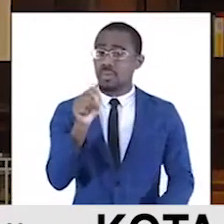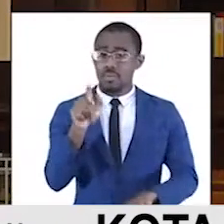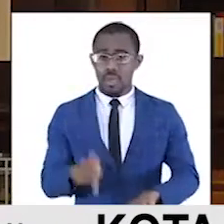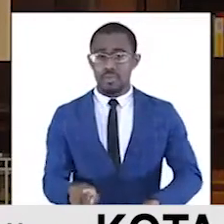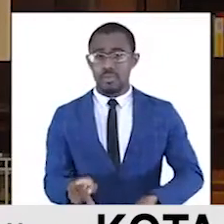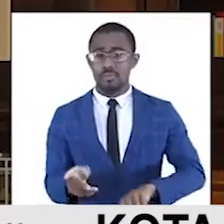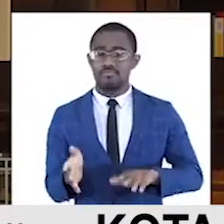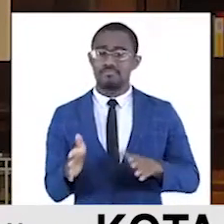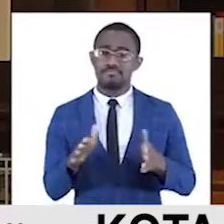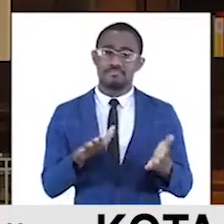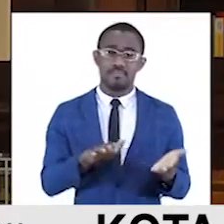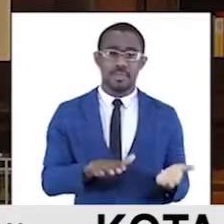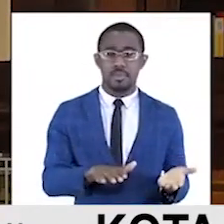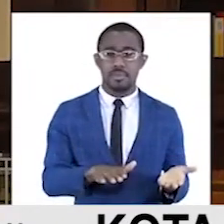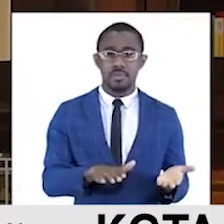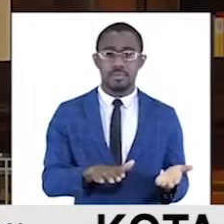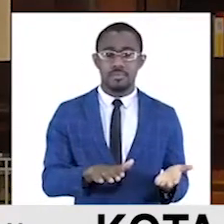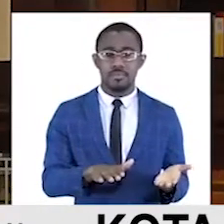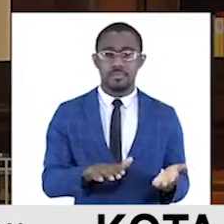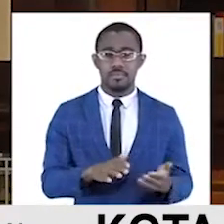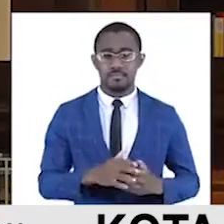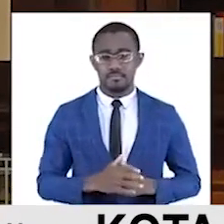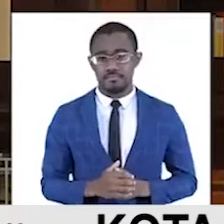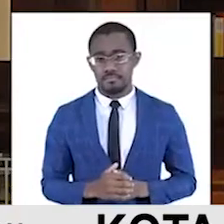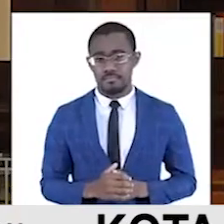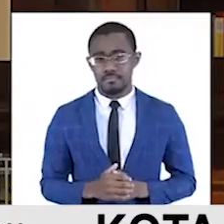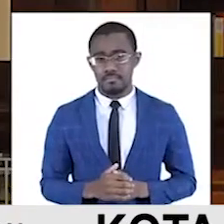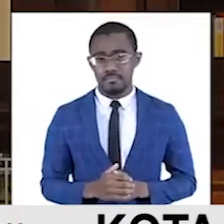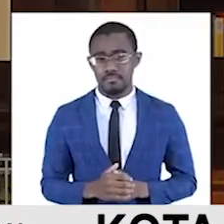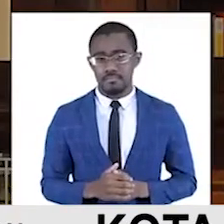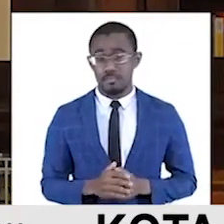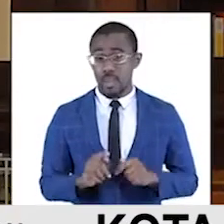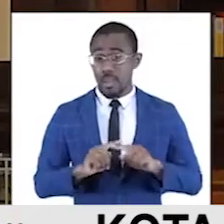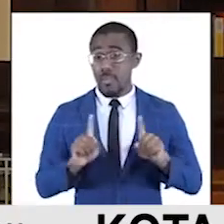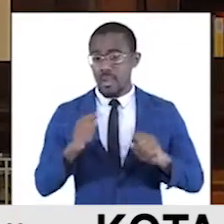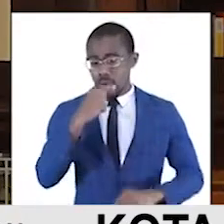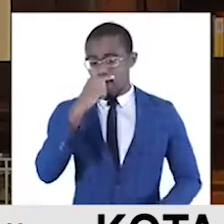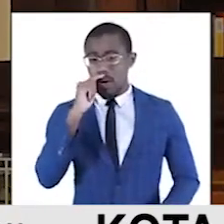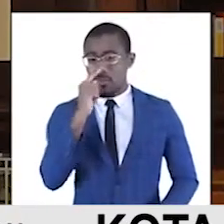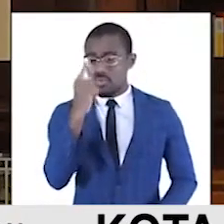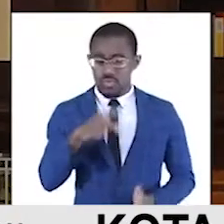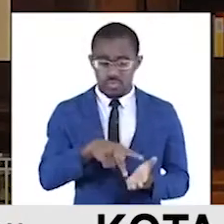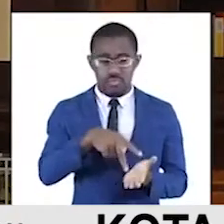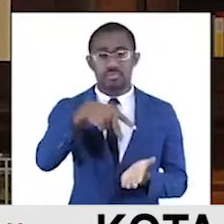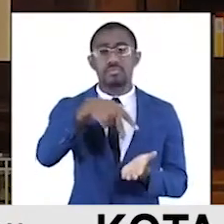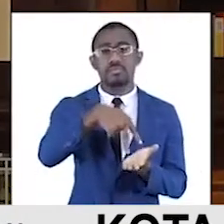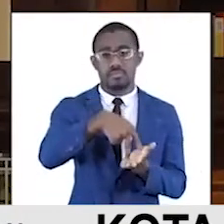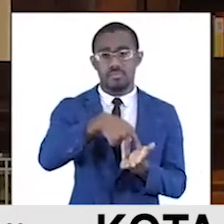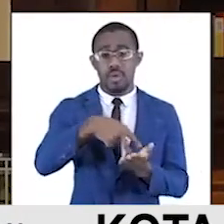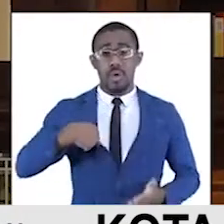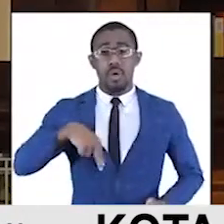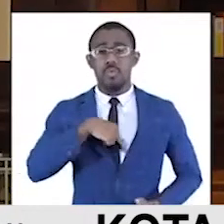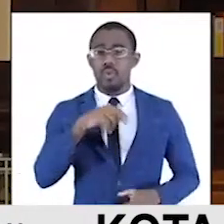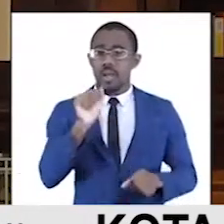siki. Osi mene ya makoli ya mosonate makol mabana mine wabeka meja kana use